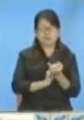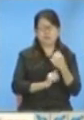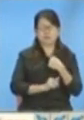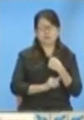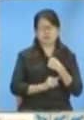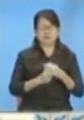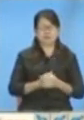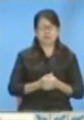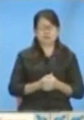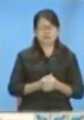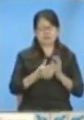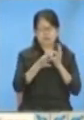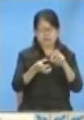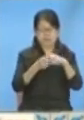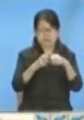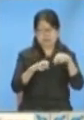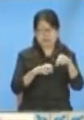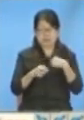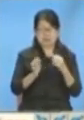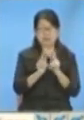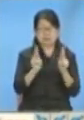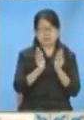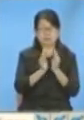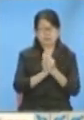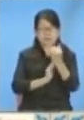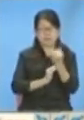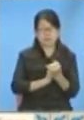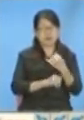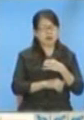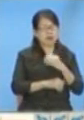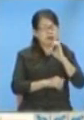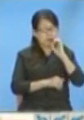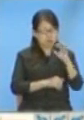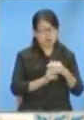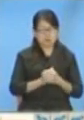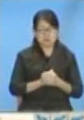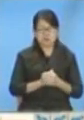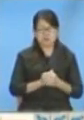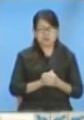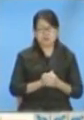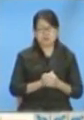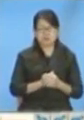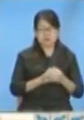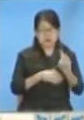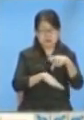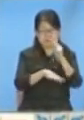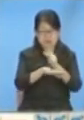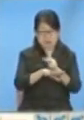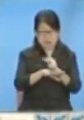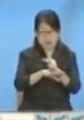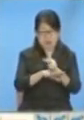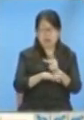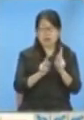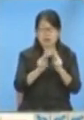ต่อประเด็นนี้ด้วยนะครับผมอยากจะกราบเรียนก่อนที่จะตอบประเด็นที่ท่านประธานได้หยิบยกขึ้นมา